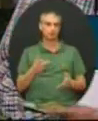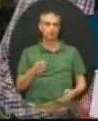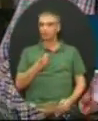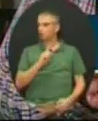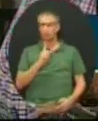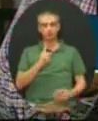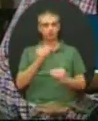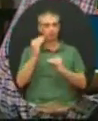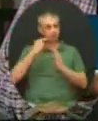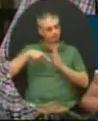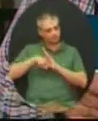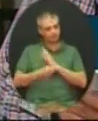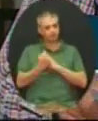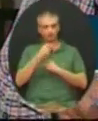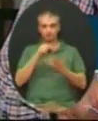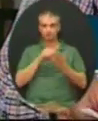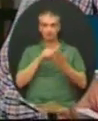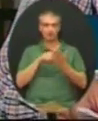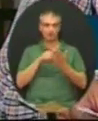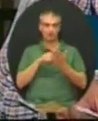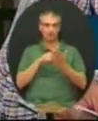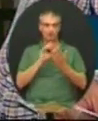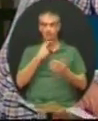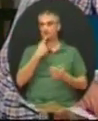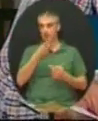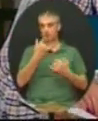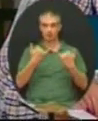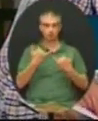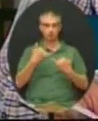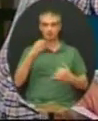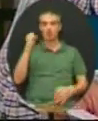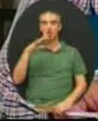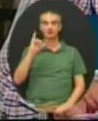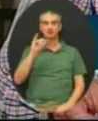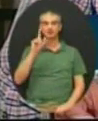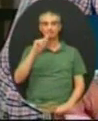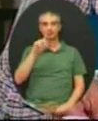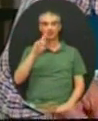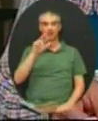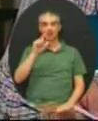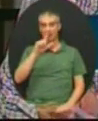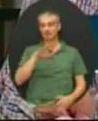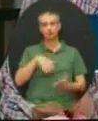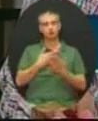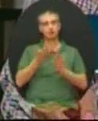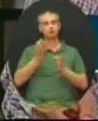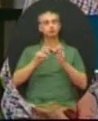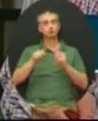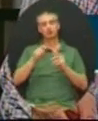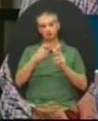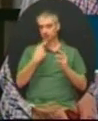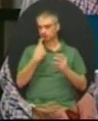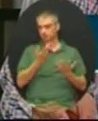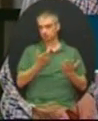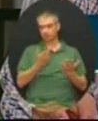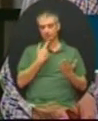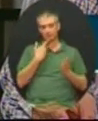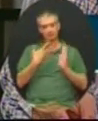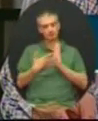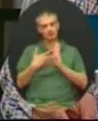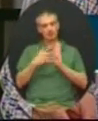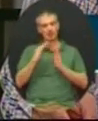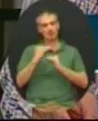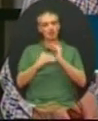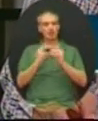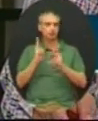לא יורד לשורש העניין, משום שמה שאמר פה עכשיו אור ישראלי, שהיועץ המשפטי של הכנסת מבקר פה הליך שיש